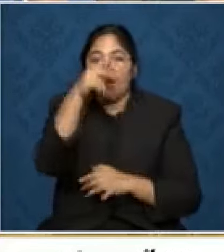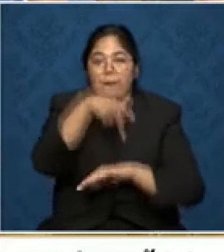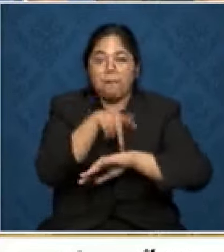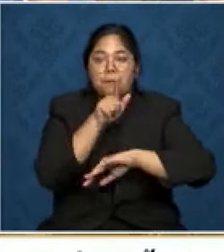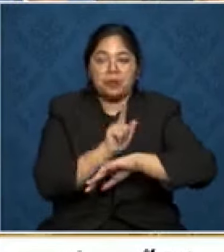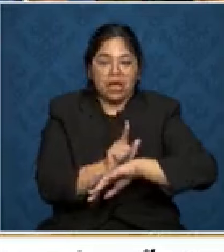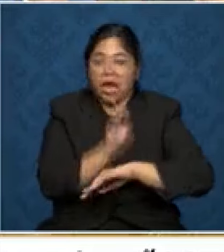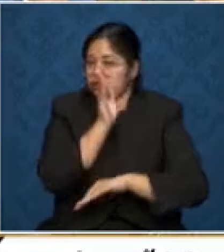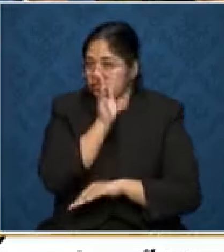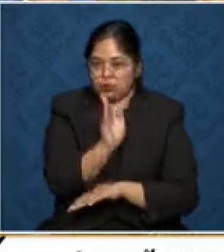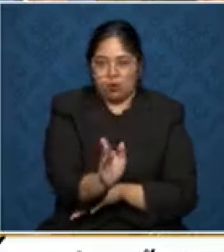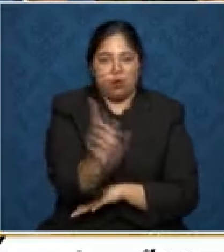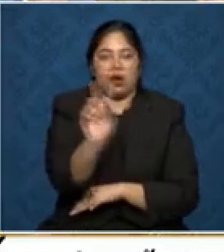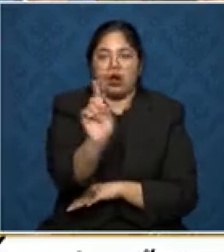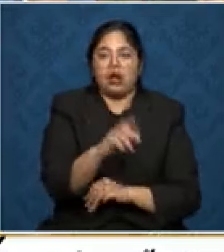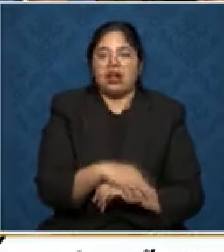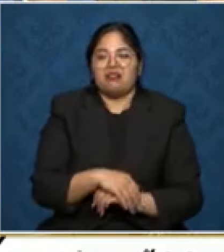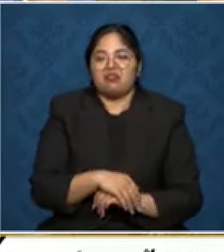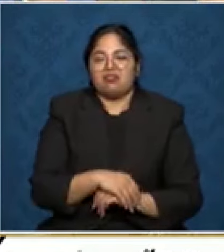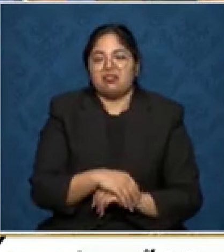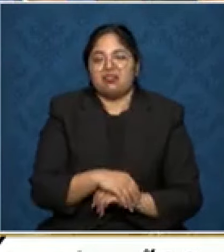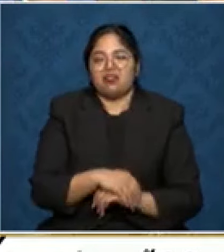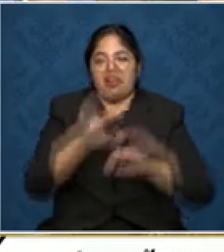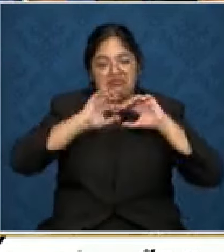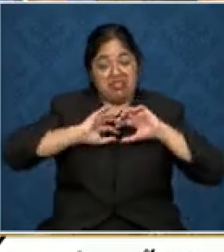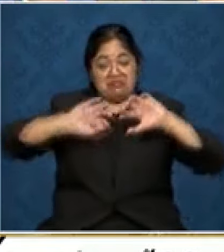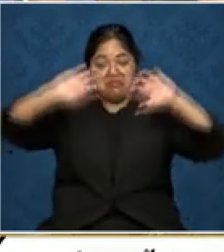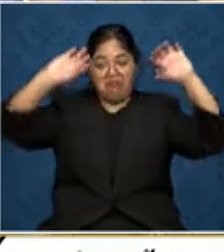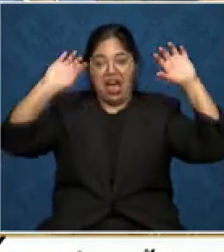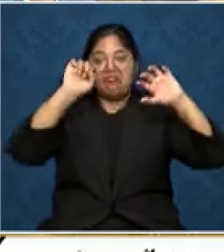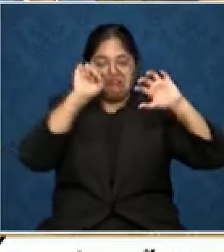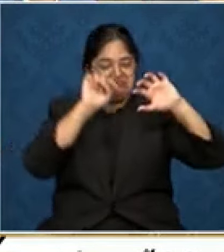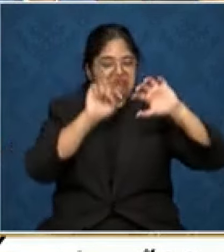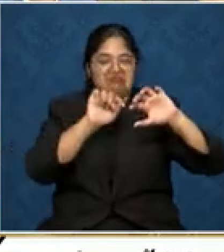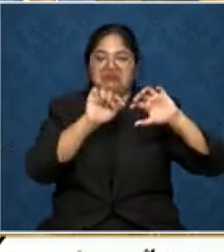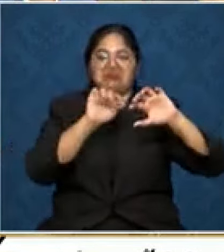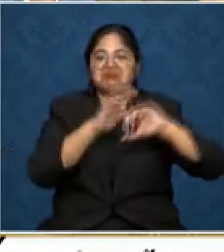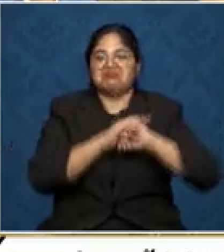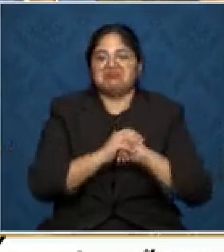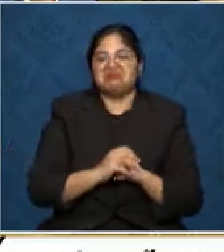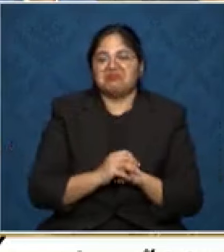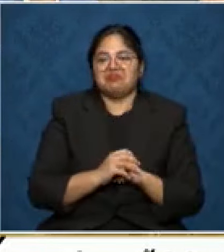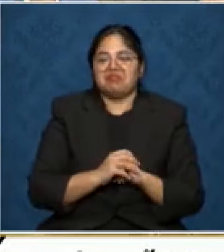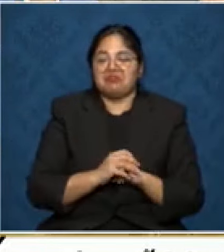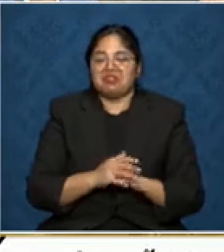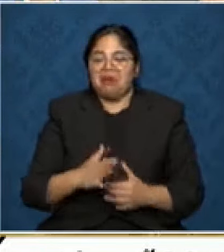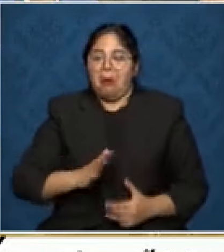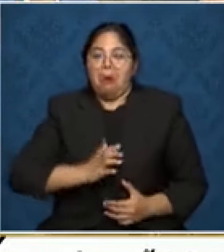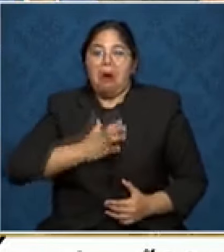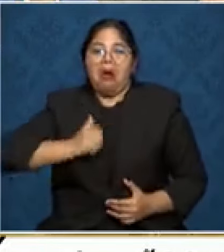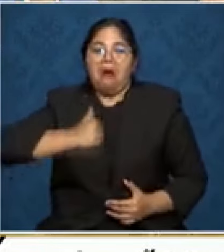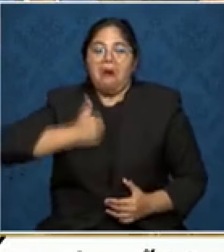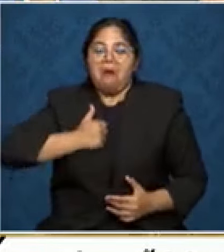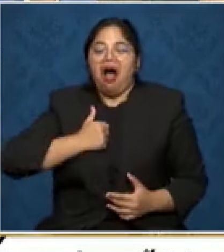ครับตราบใดที่รัฐบาลนี้ยังก้าวไม่พ้นคนชอบอวดบารมี